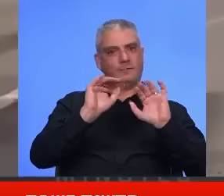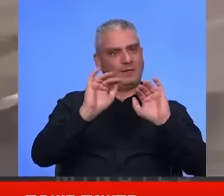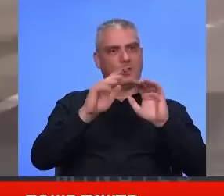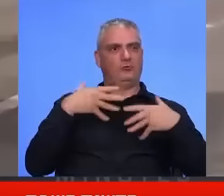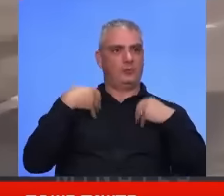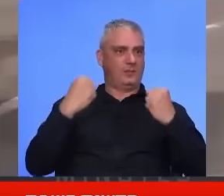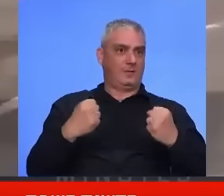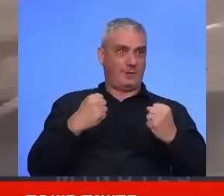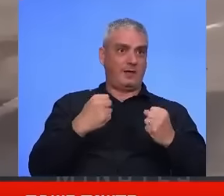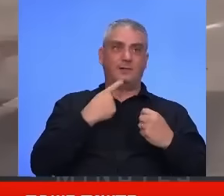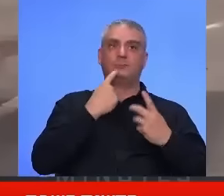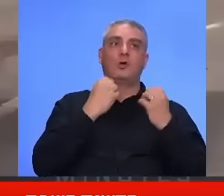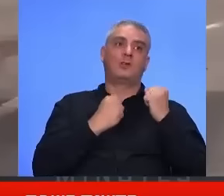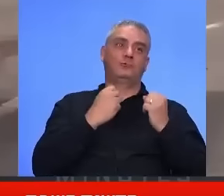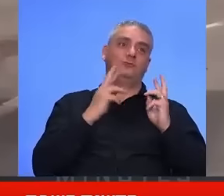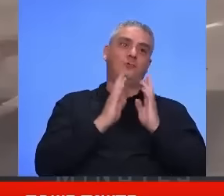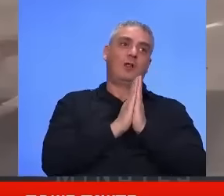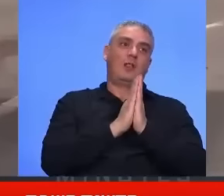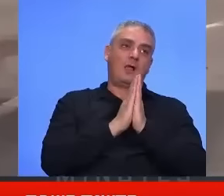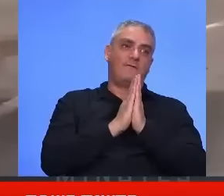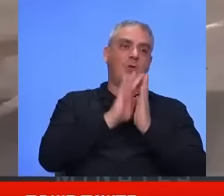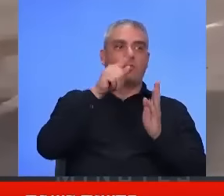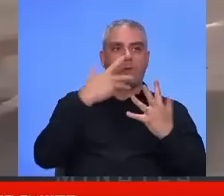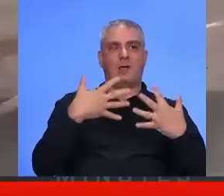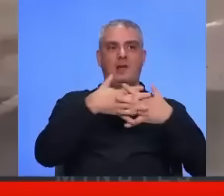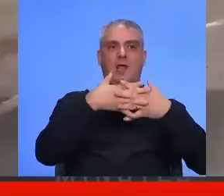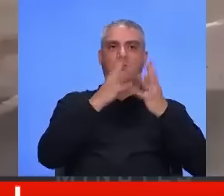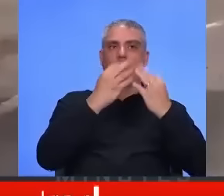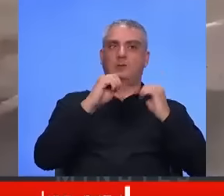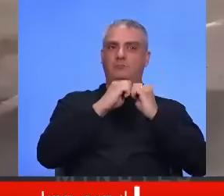הבשורות הקשות אפשר רק לקוות אולי יאחדו את המשפחה